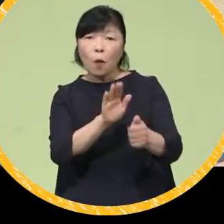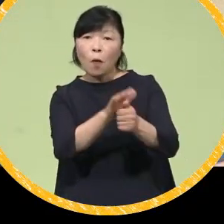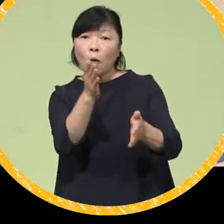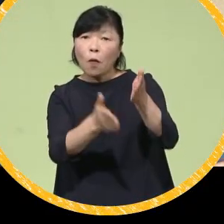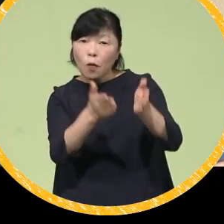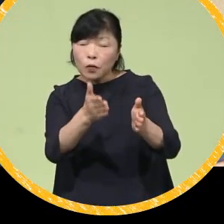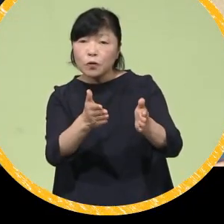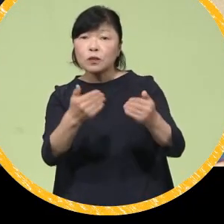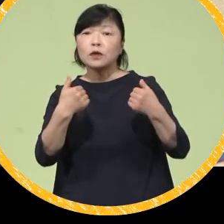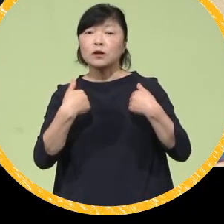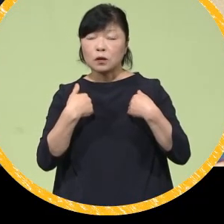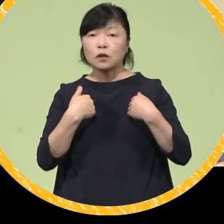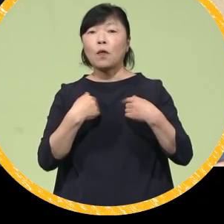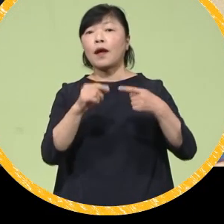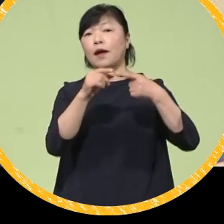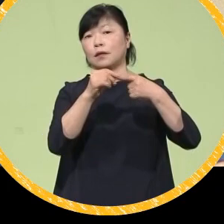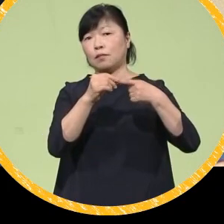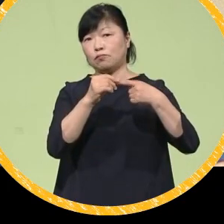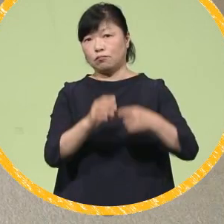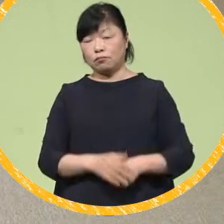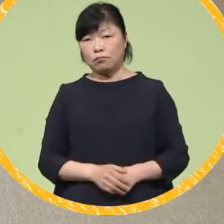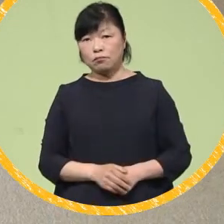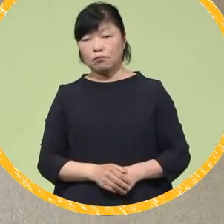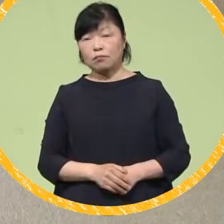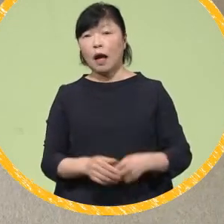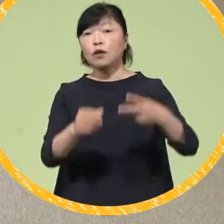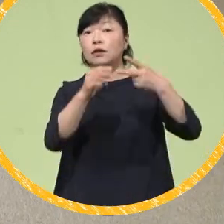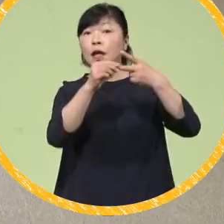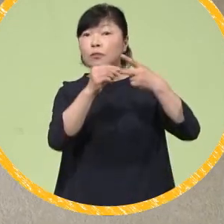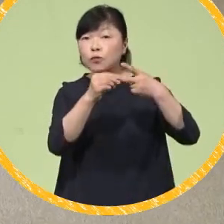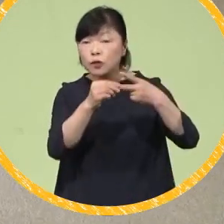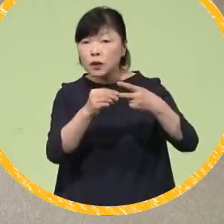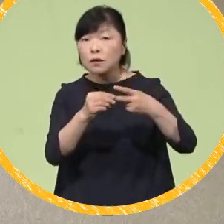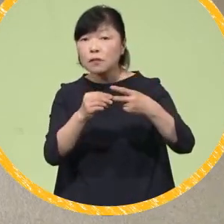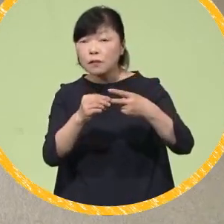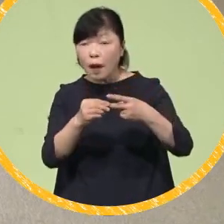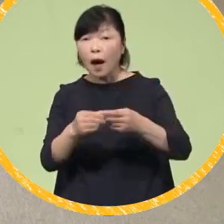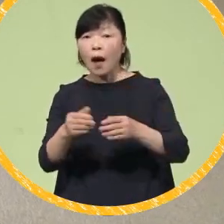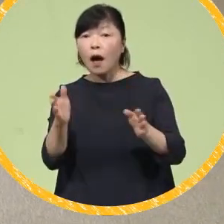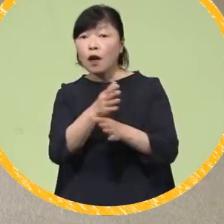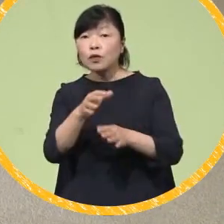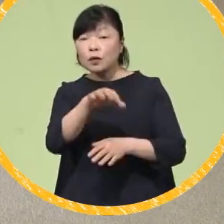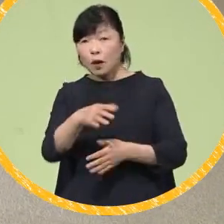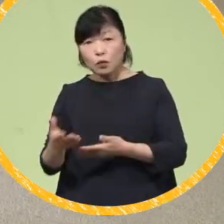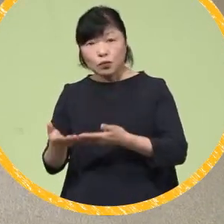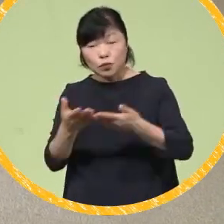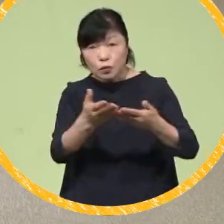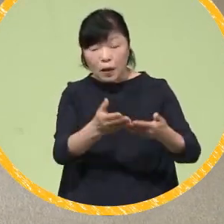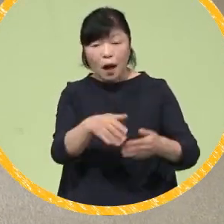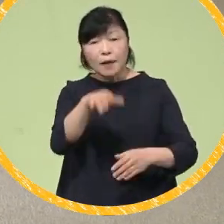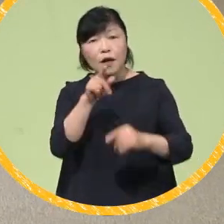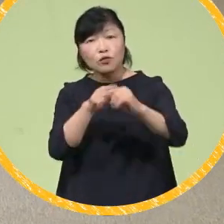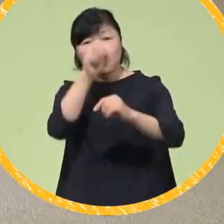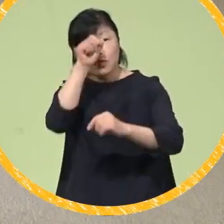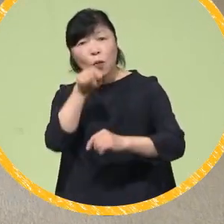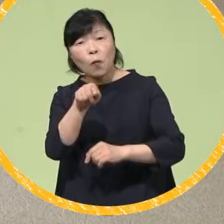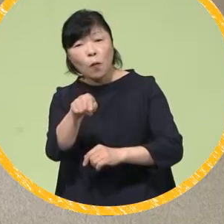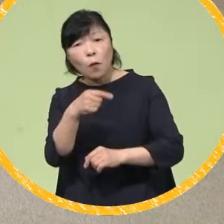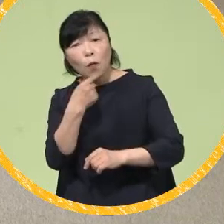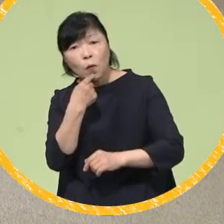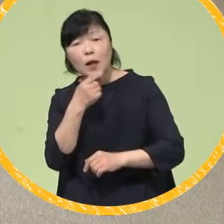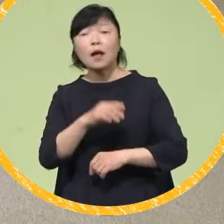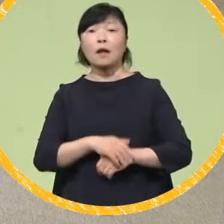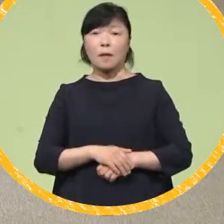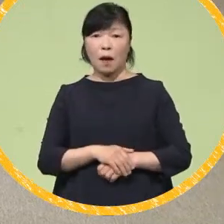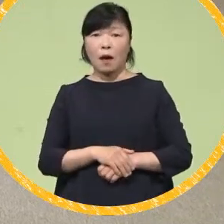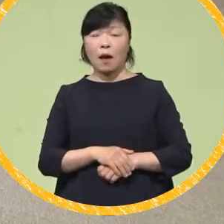がステップ1。 ステップ2は避難と応急処置です、 はい、 熱中症が疑われる症状が出たらま